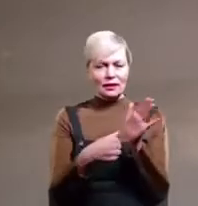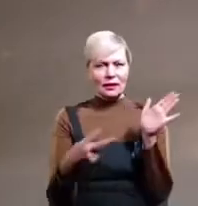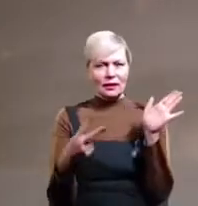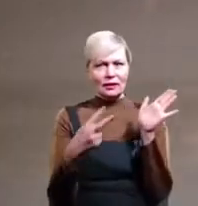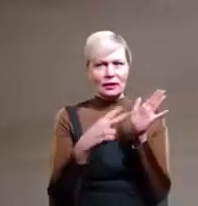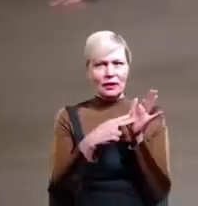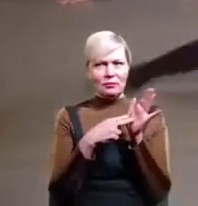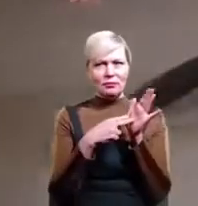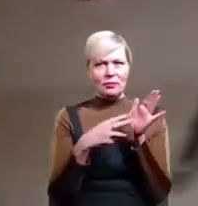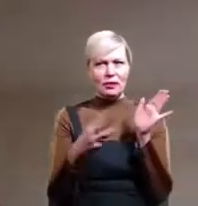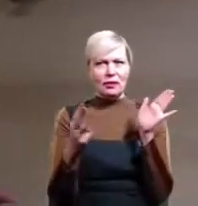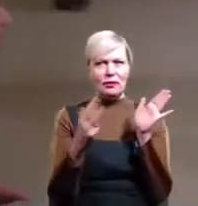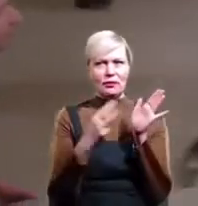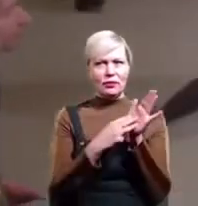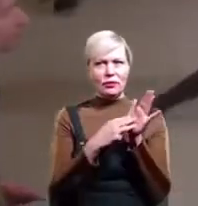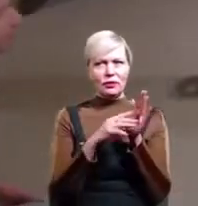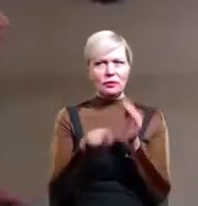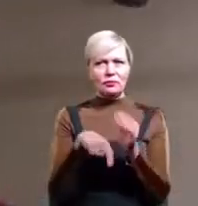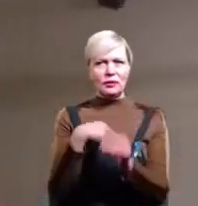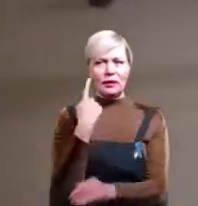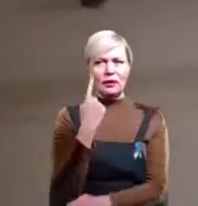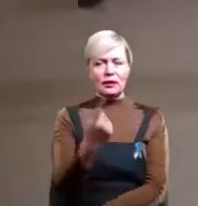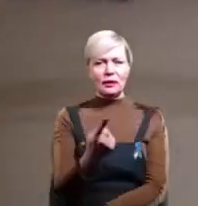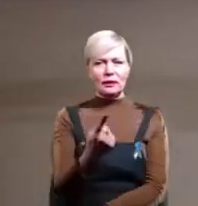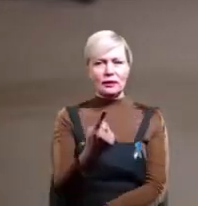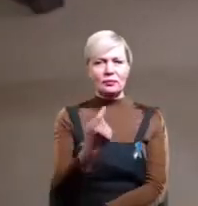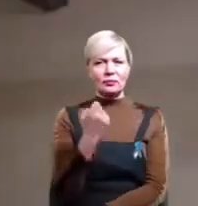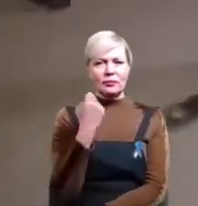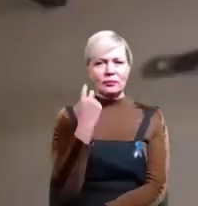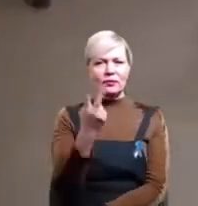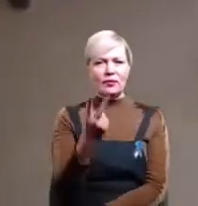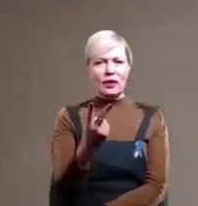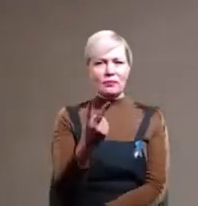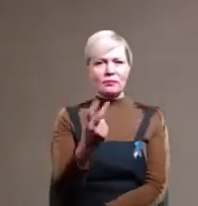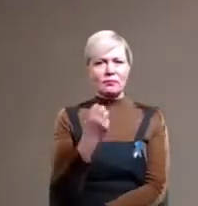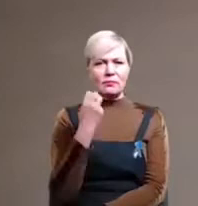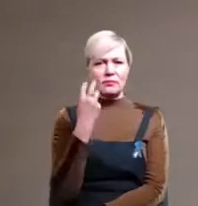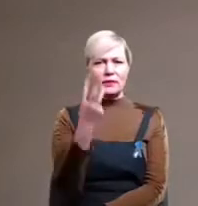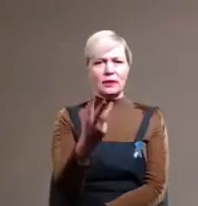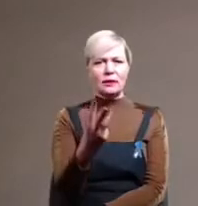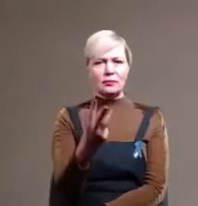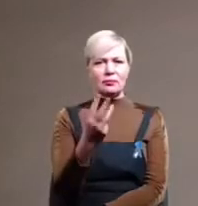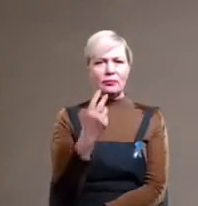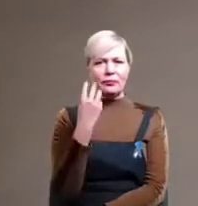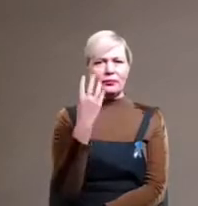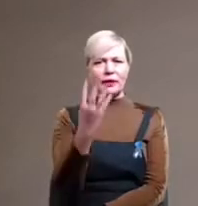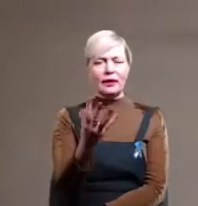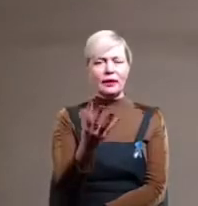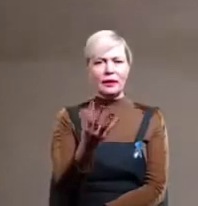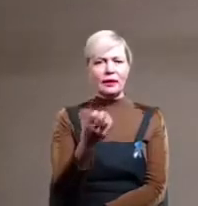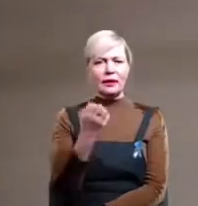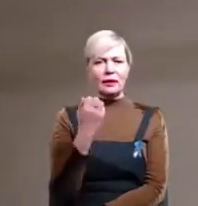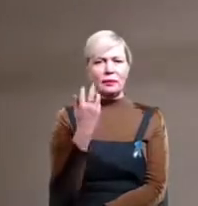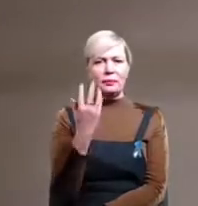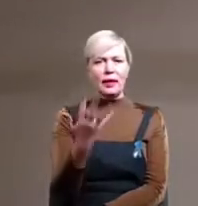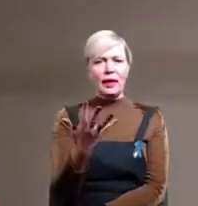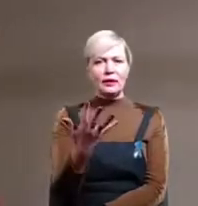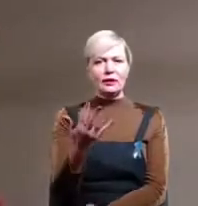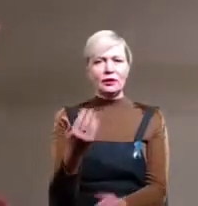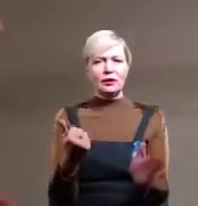Шесть, семь, восемь, и раз, два, три, четыре. Аккуратно,